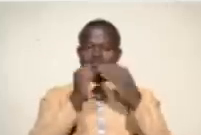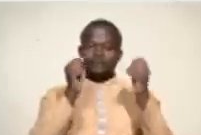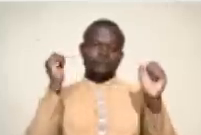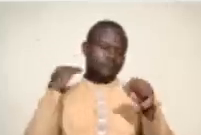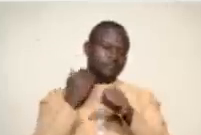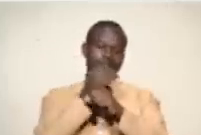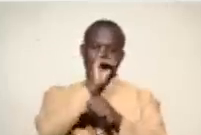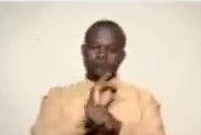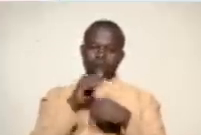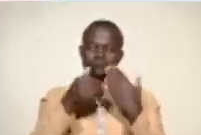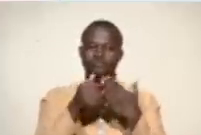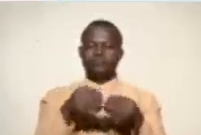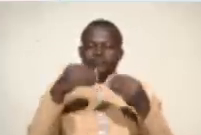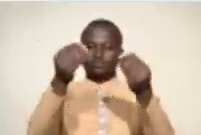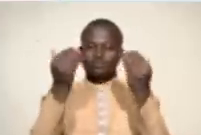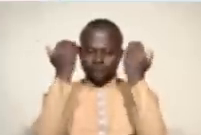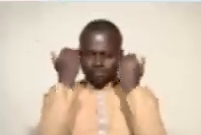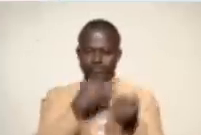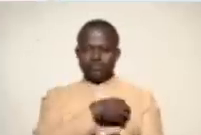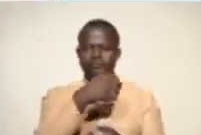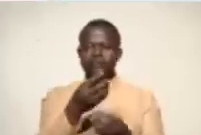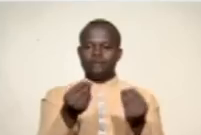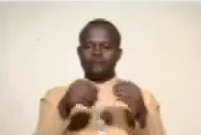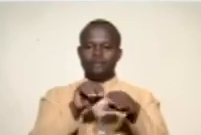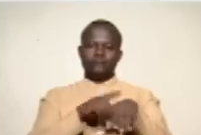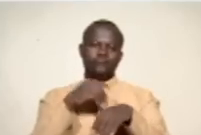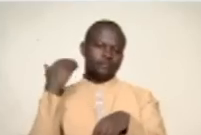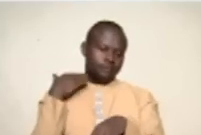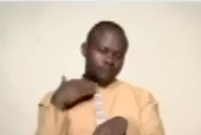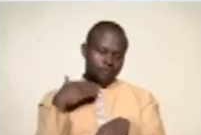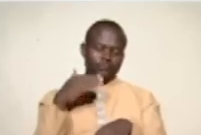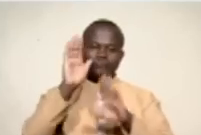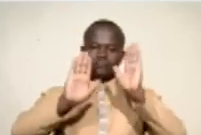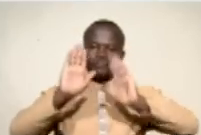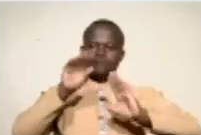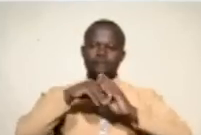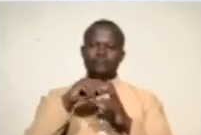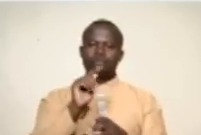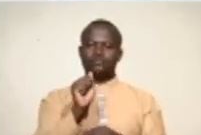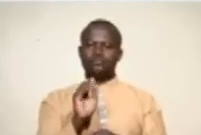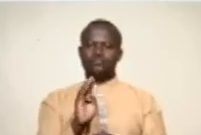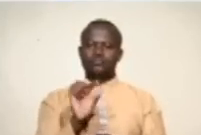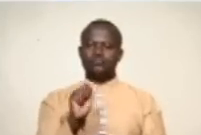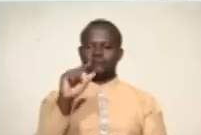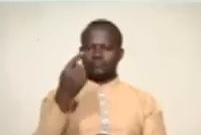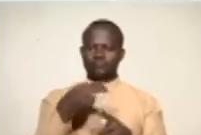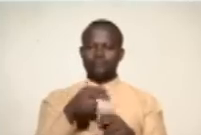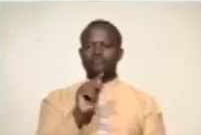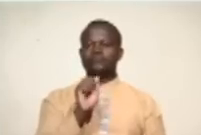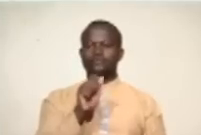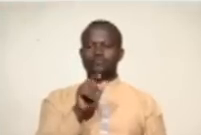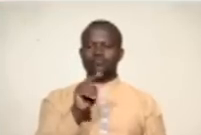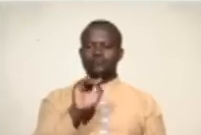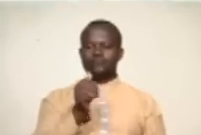Jenoside yakorewe Abatutsi bari baratanze ikirego ku mitungo yabo yangijwe mu gihe cya Jenoside bigizwemo uruhare na Kabuga Félicien. Umwe muri bo ni Karinijabo